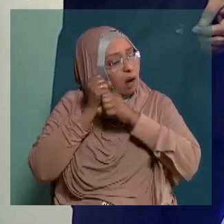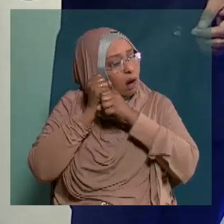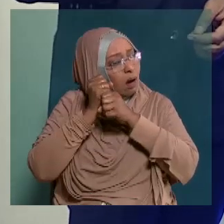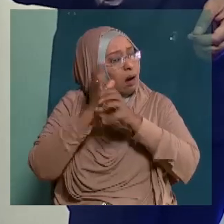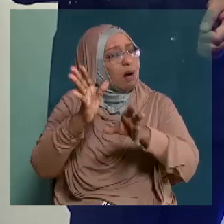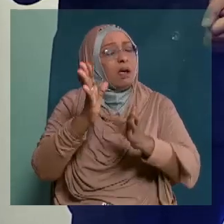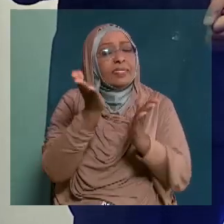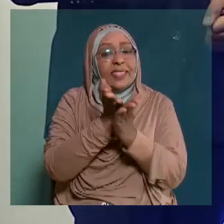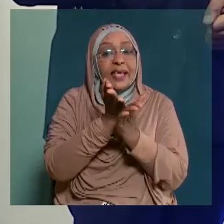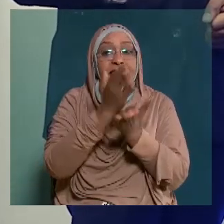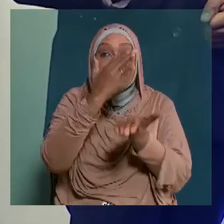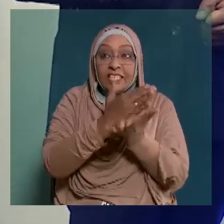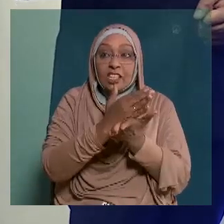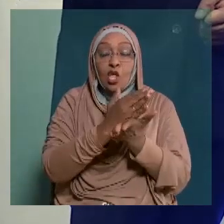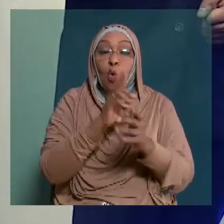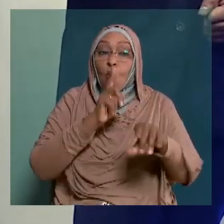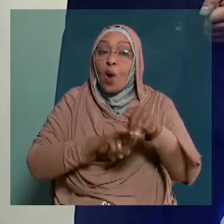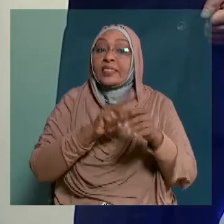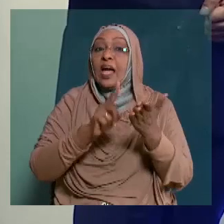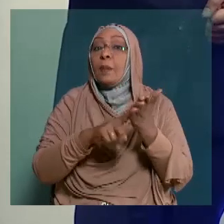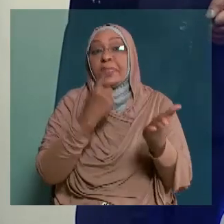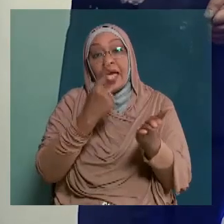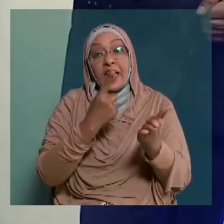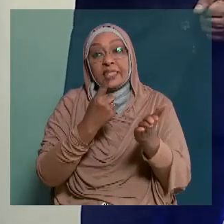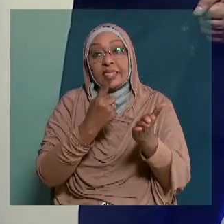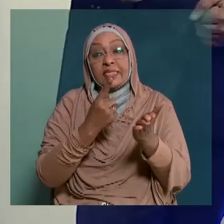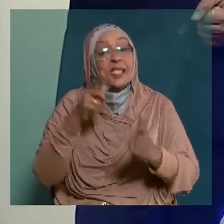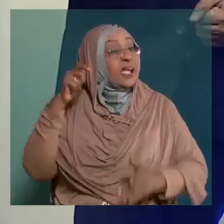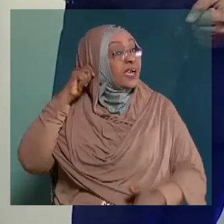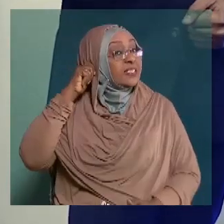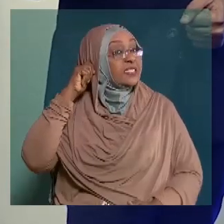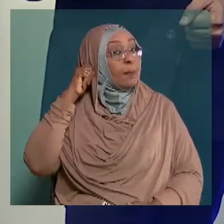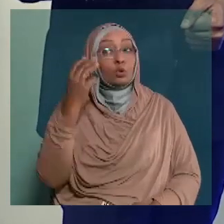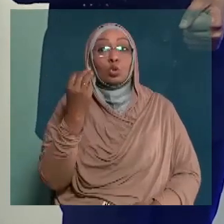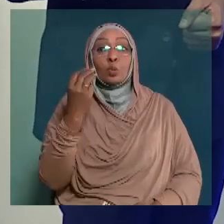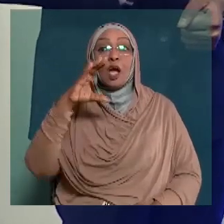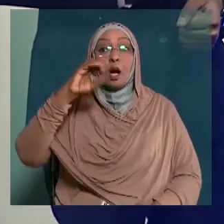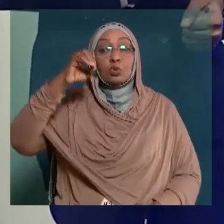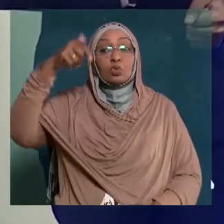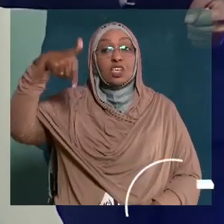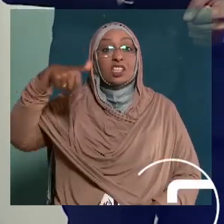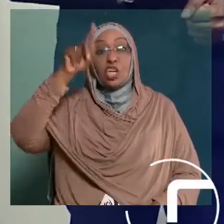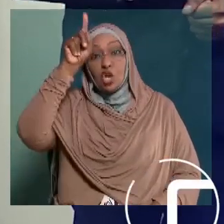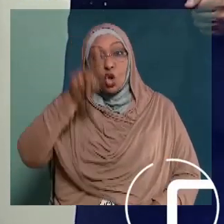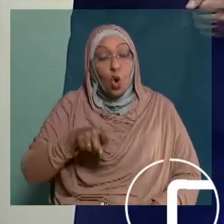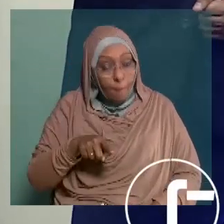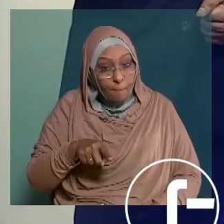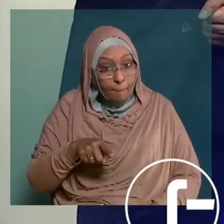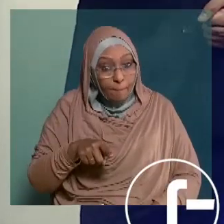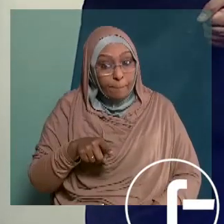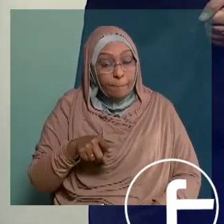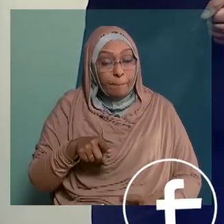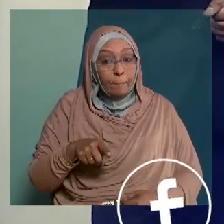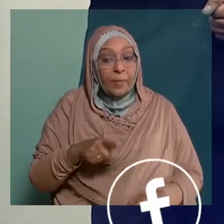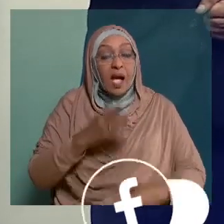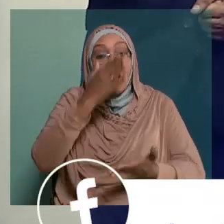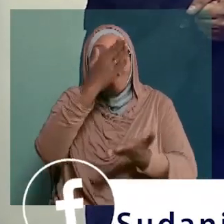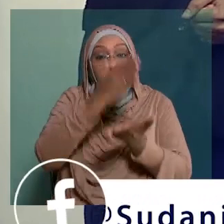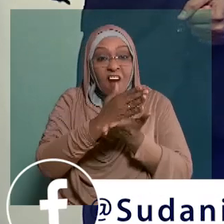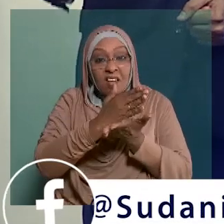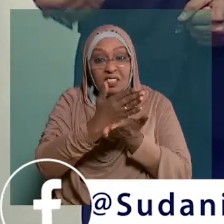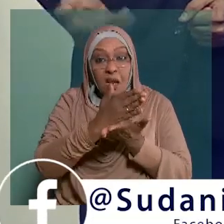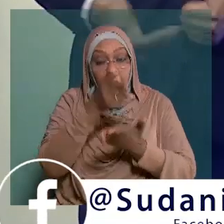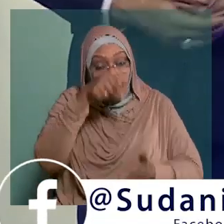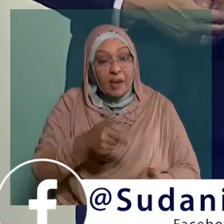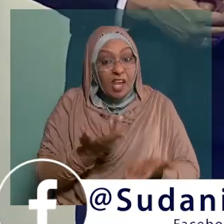تحديد وقت البداية، وقت بداية حساب 365 يوما الفاصلة بين